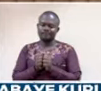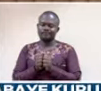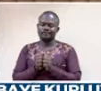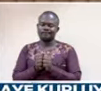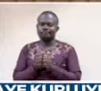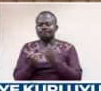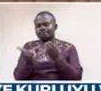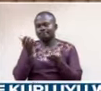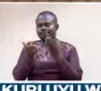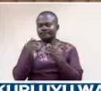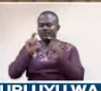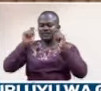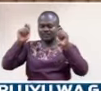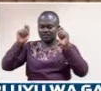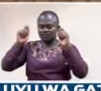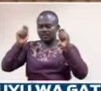hari ubuhamya